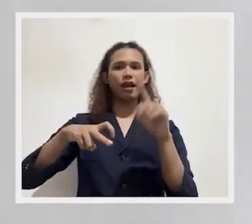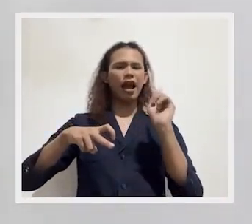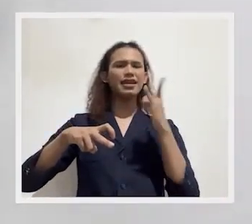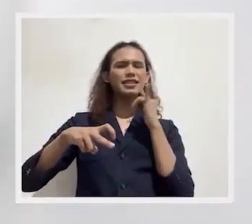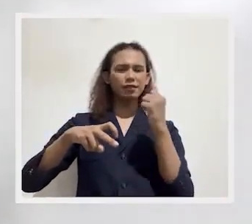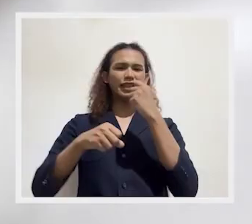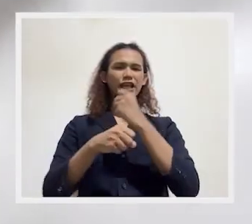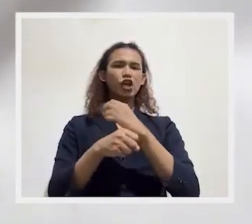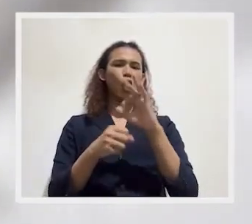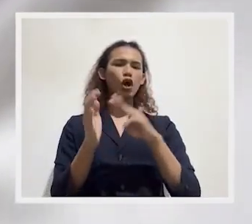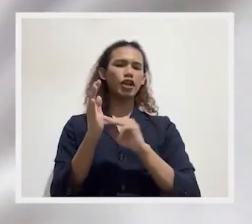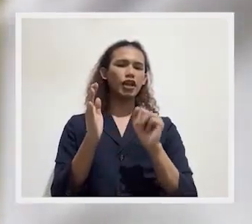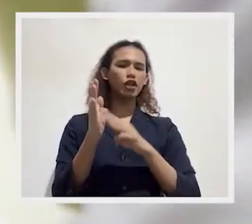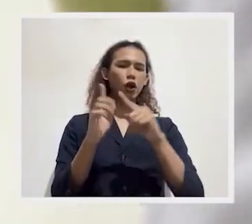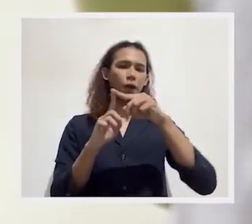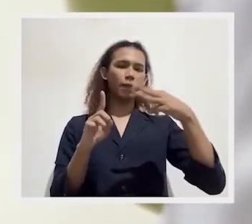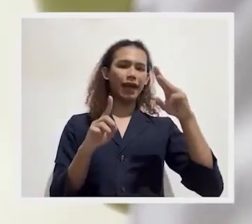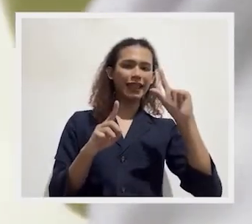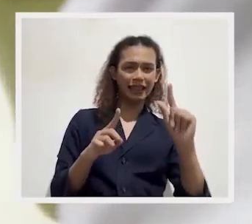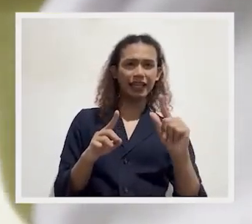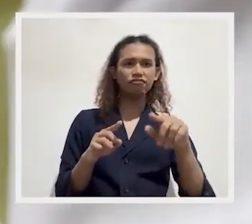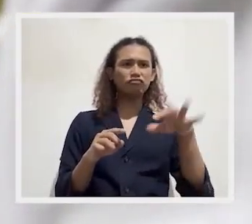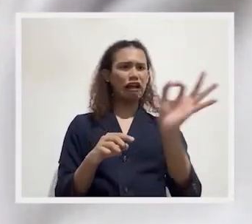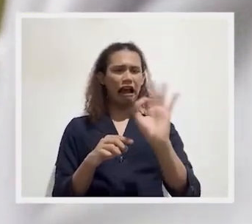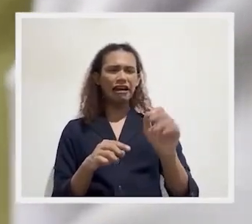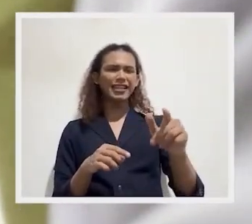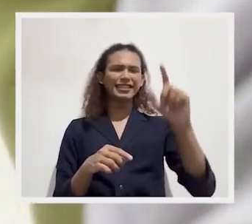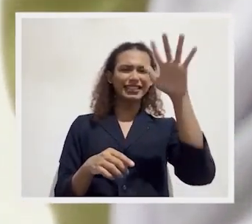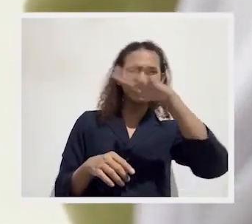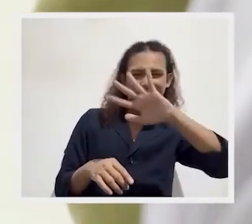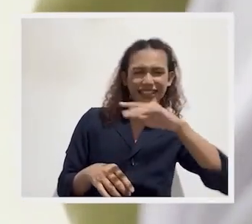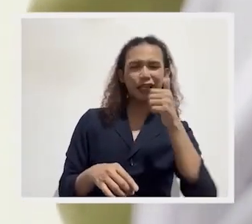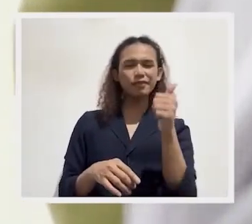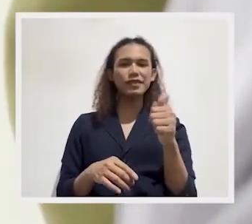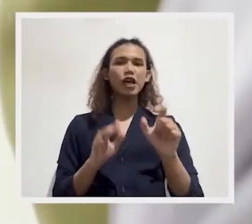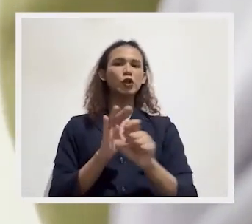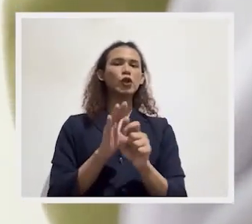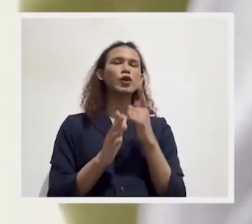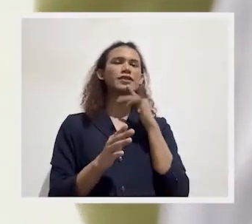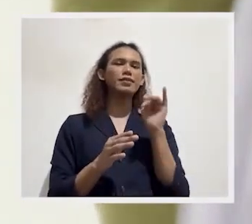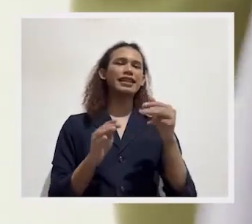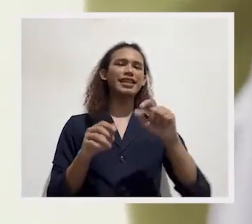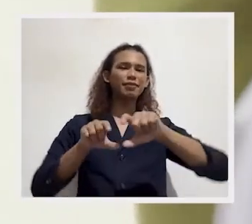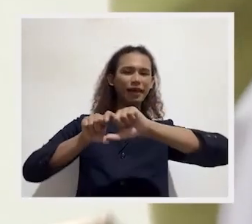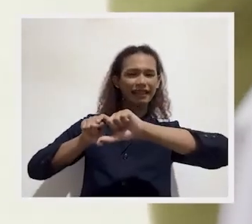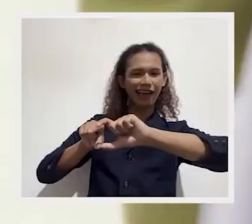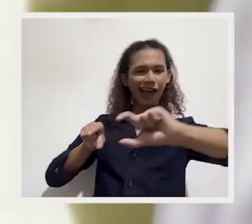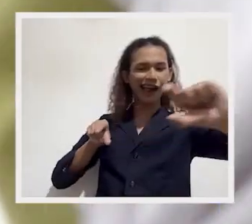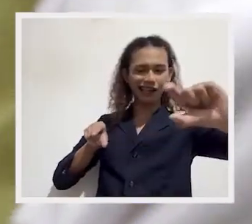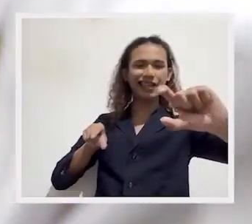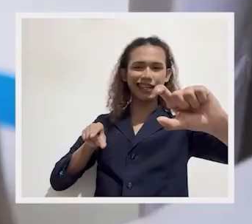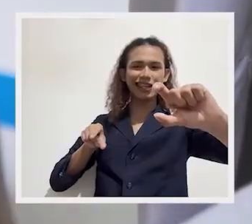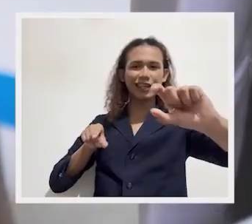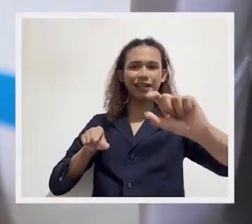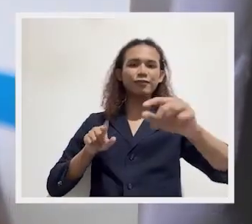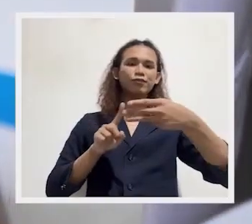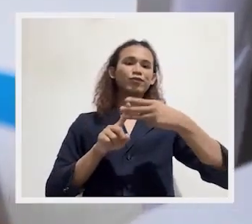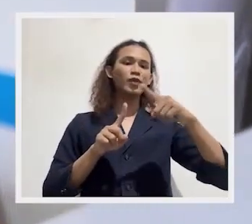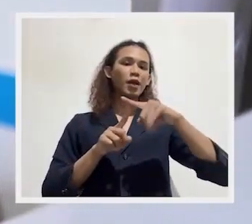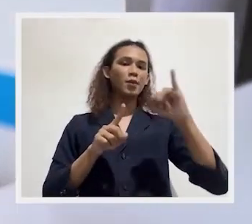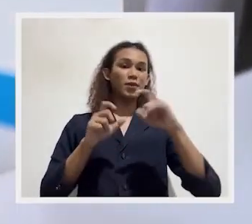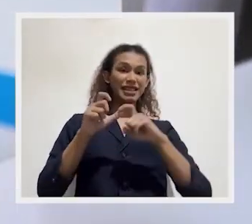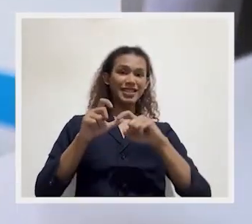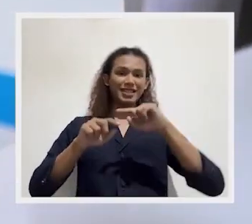ada, bila tidak ada dapat menggunakan perkiraan. Kemudian lingkarkan medline atau meteran pada betis dengan